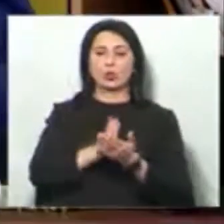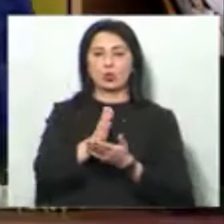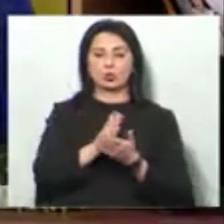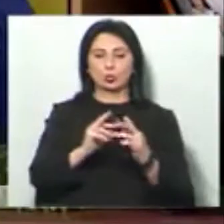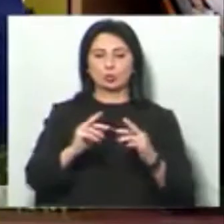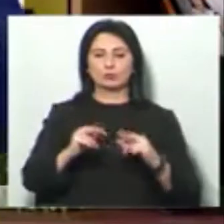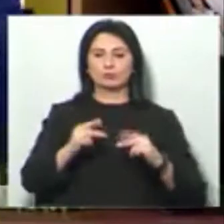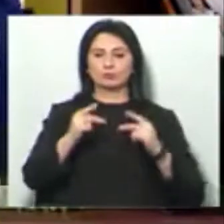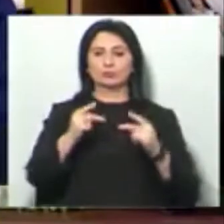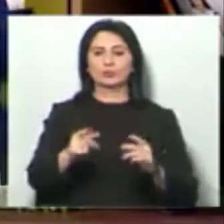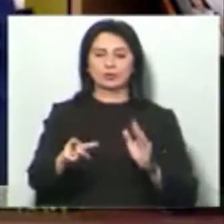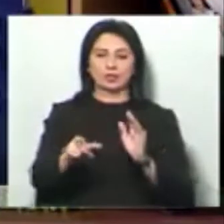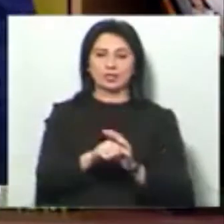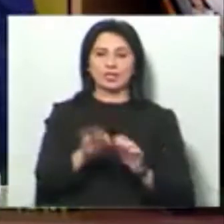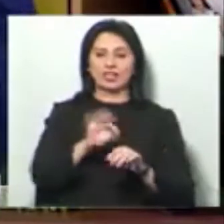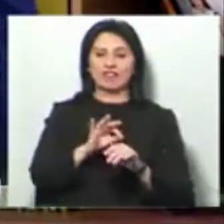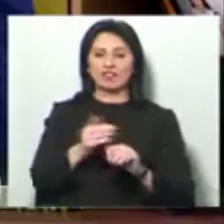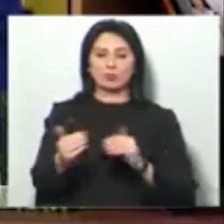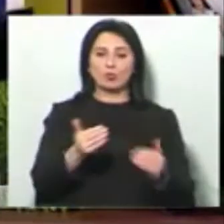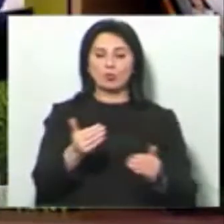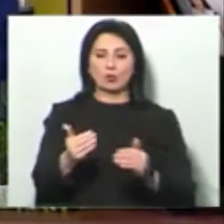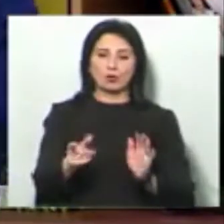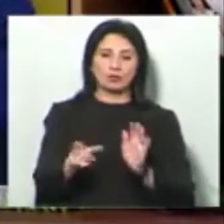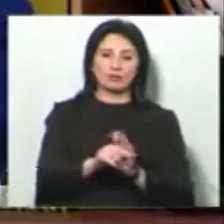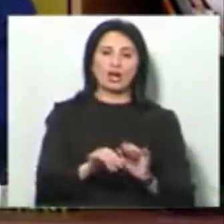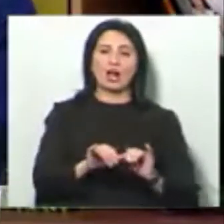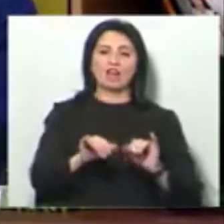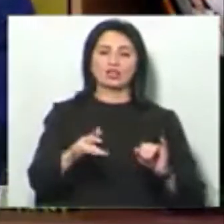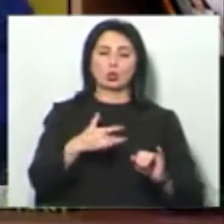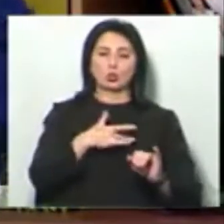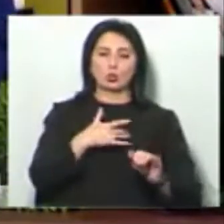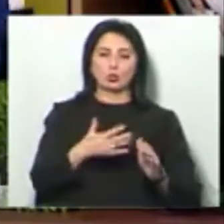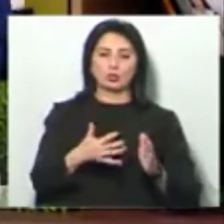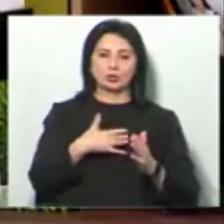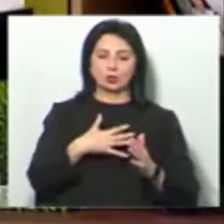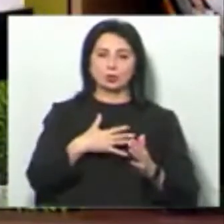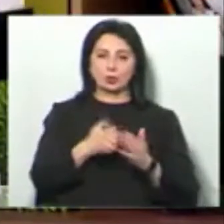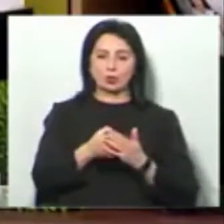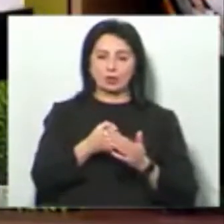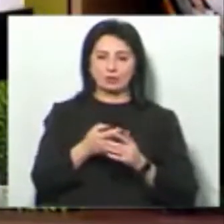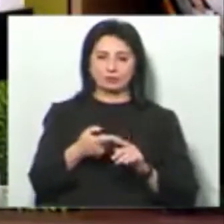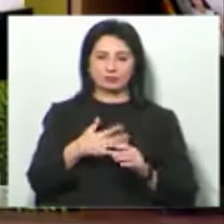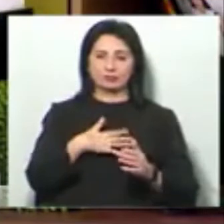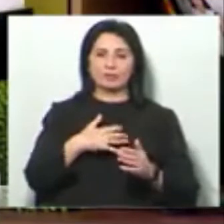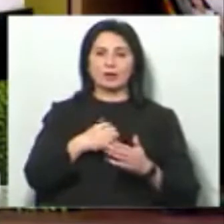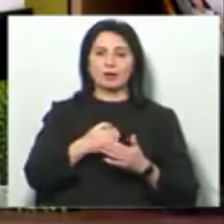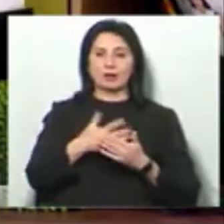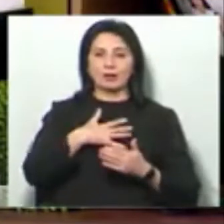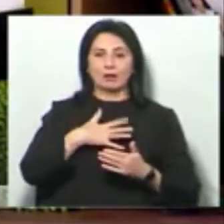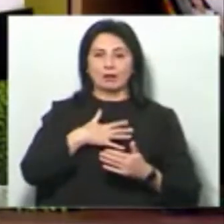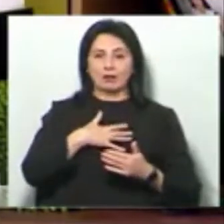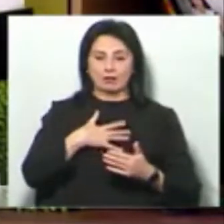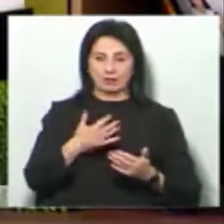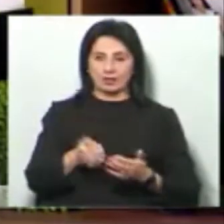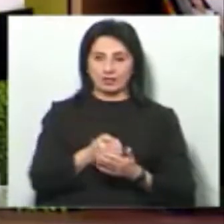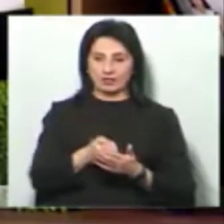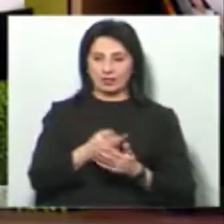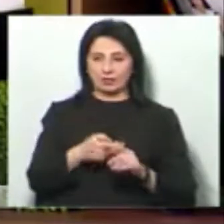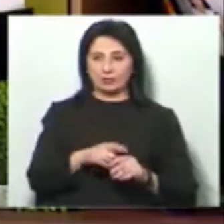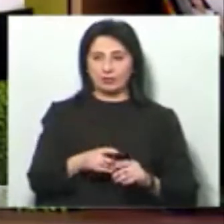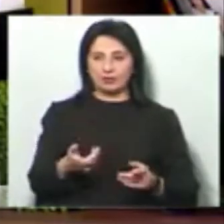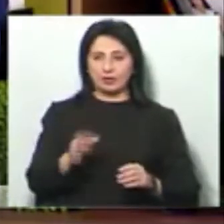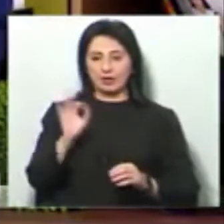დაავადებებთან ერთად დროთა განმავლობაში განვითარებული გულის უკმარისობაც არის. ესე ვთვარჩავთ არის რაღაც პროცენტი